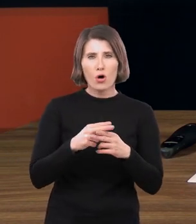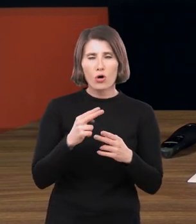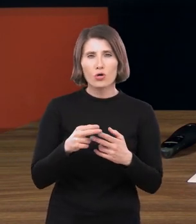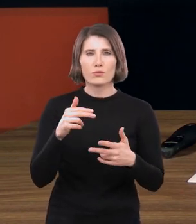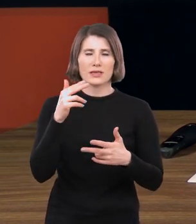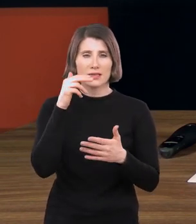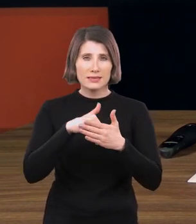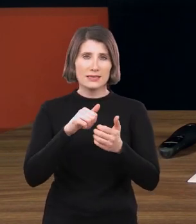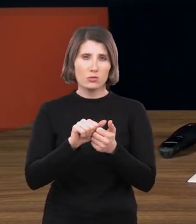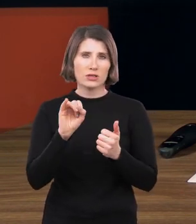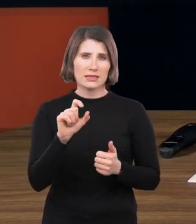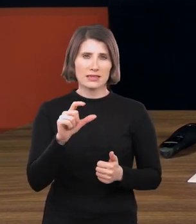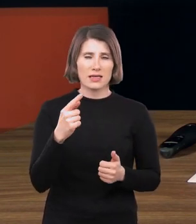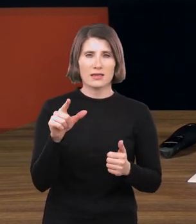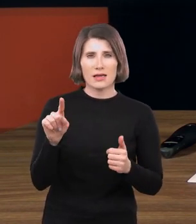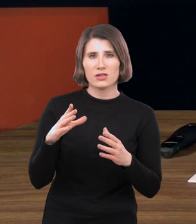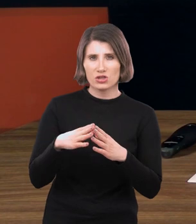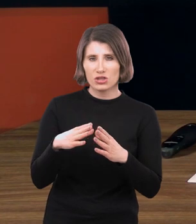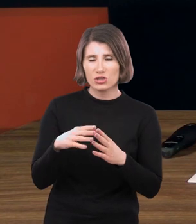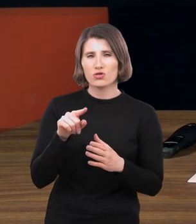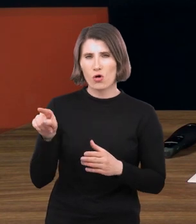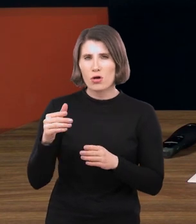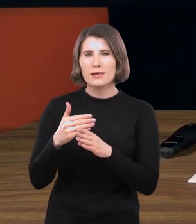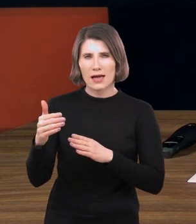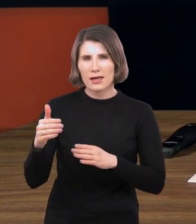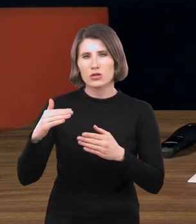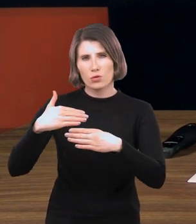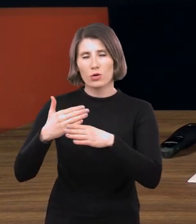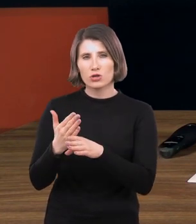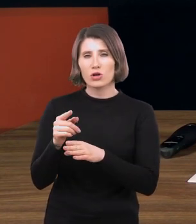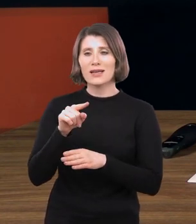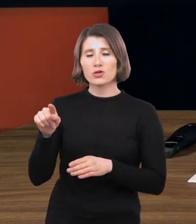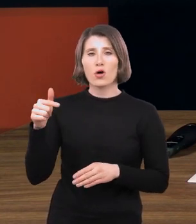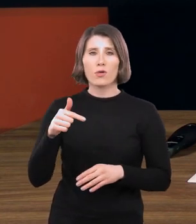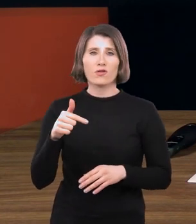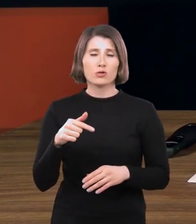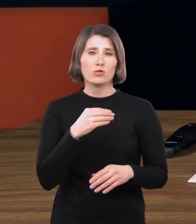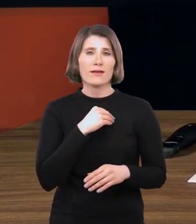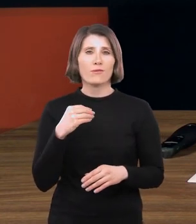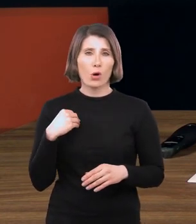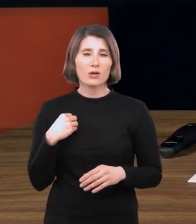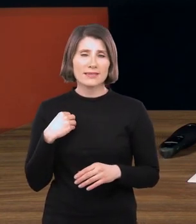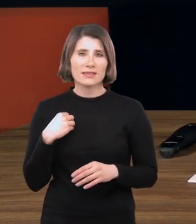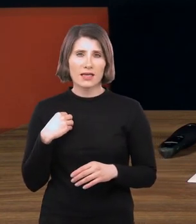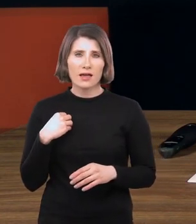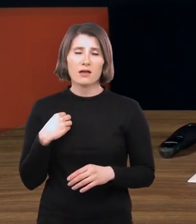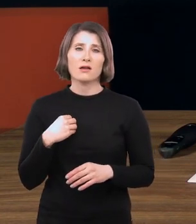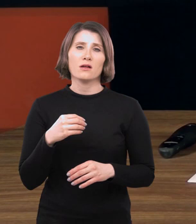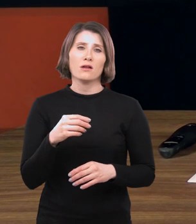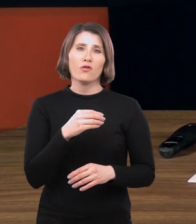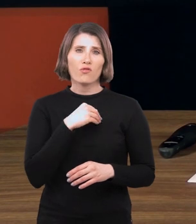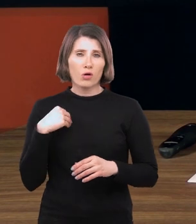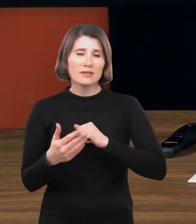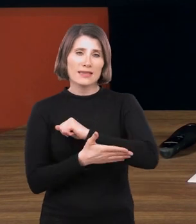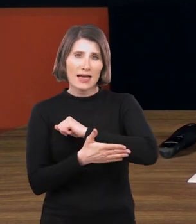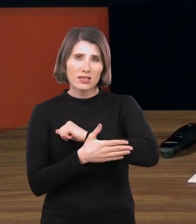ICD-10, która jest klasyfikacją obowiązującą w Polsce. Na niej opiera się diagnostyka medyczna